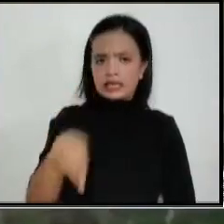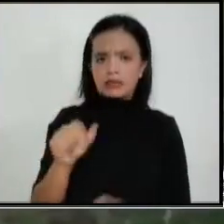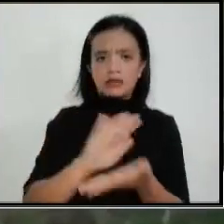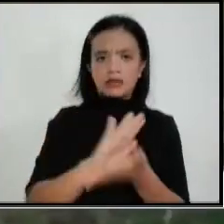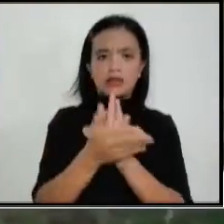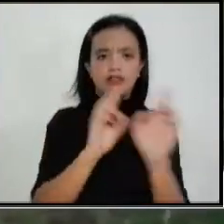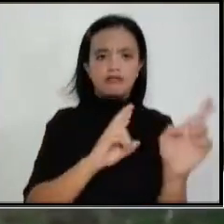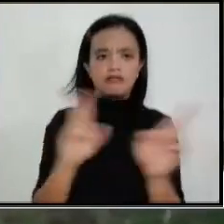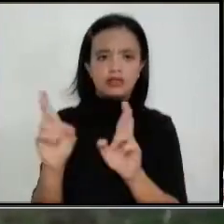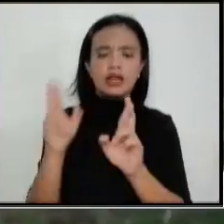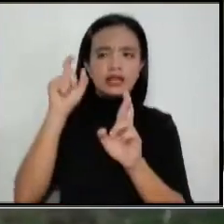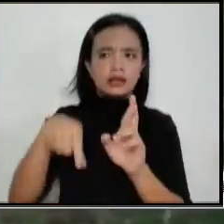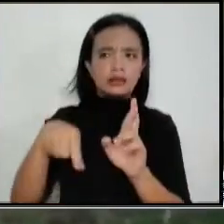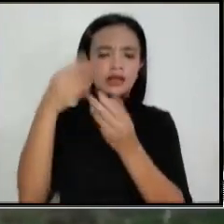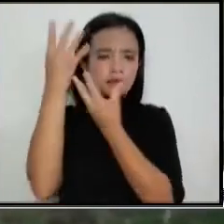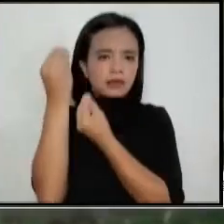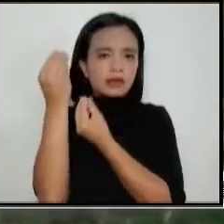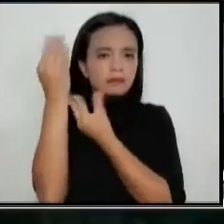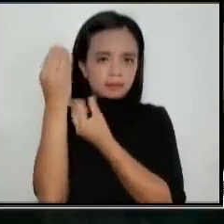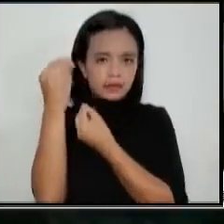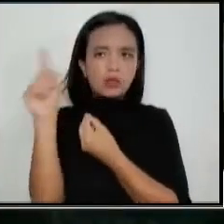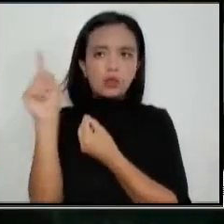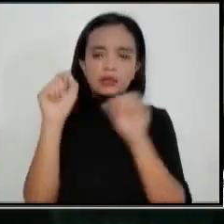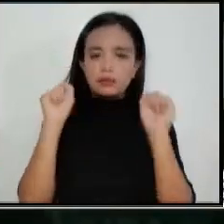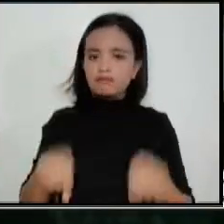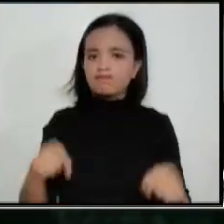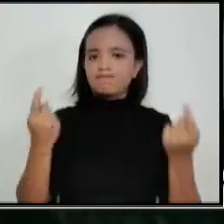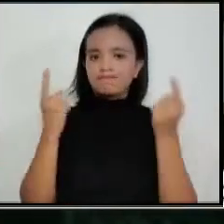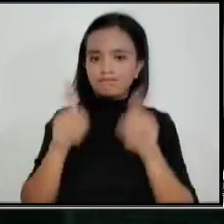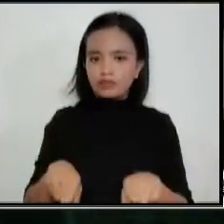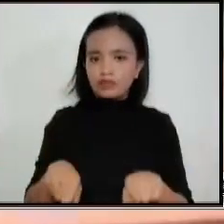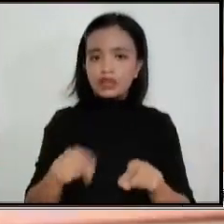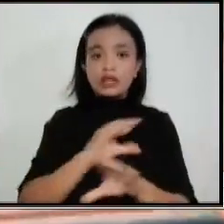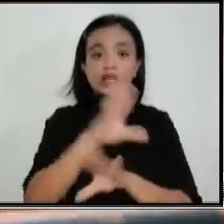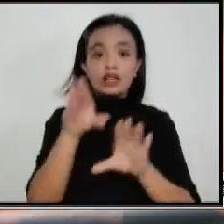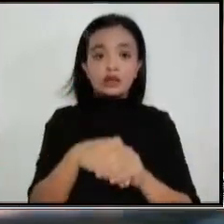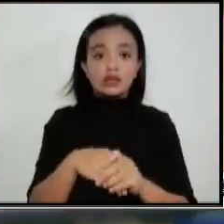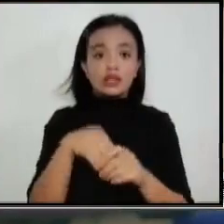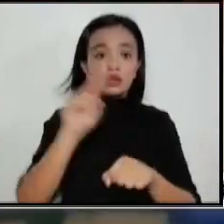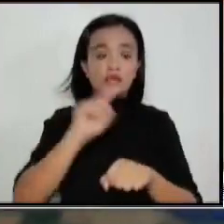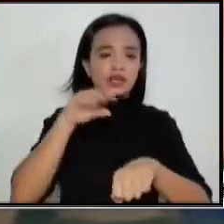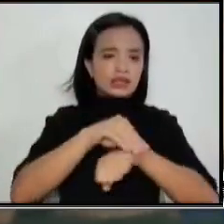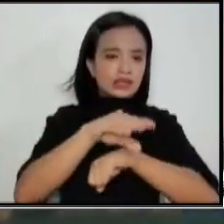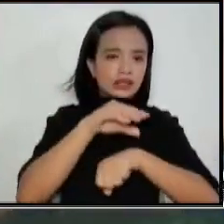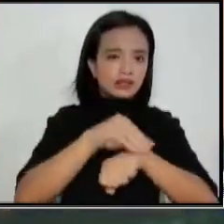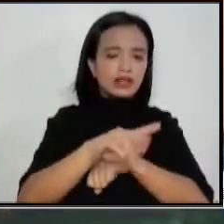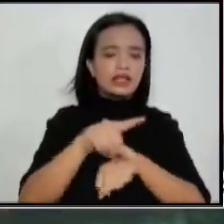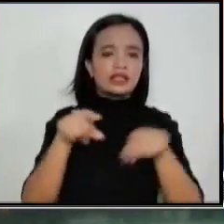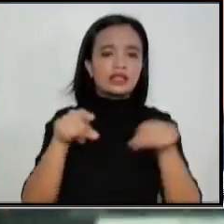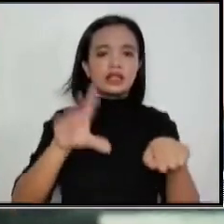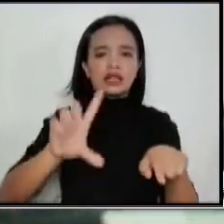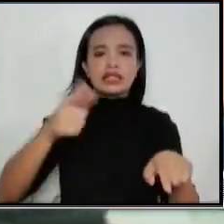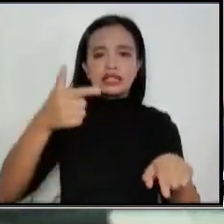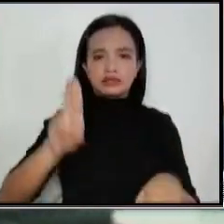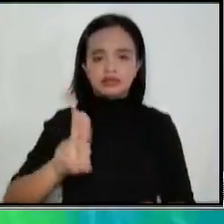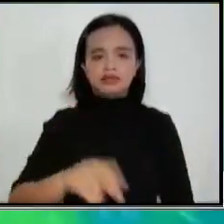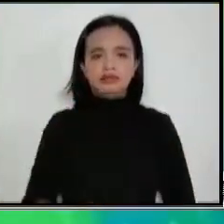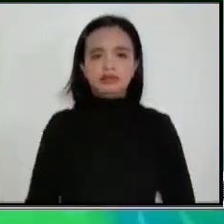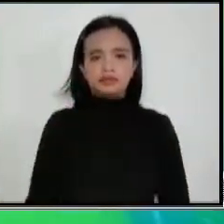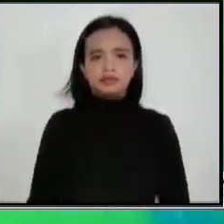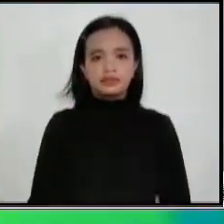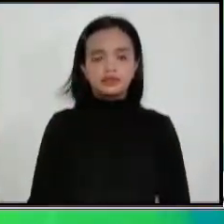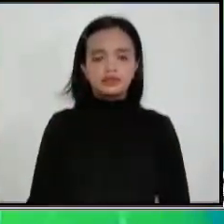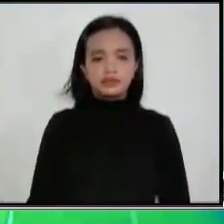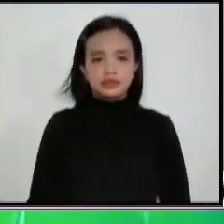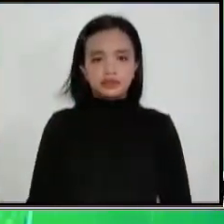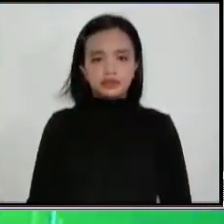sa posibleng mangyari. Kasama na dito ang pagsunod sa abiso ng lokal na pamahalaan. Rod Lagusad, para sa Morning